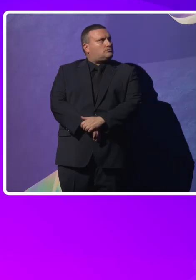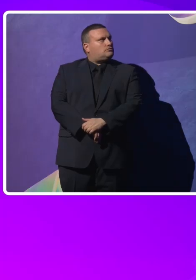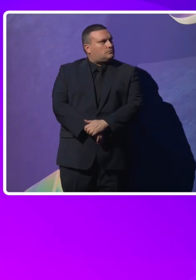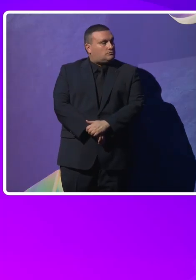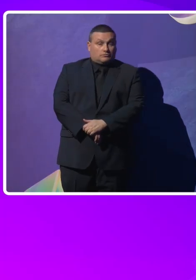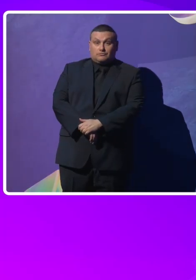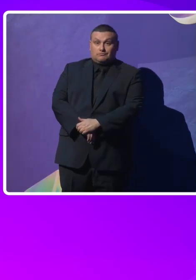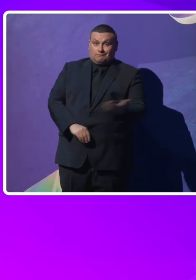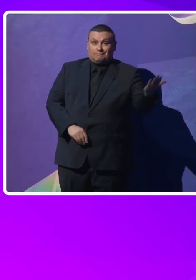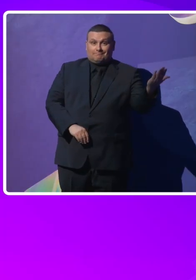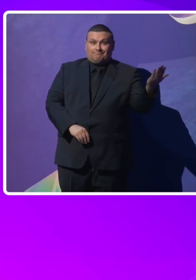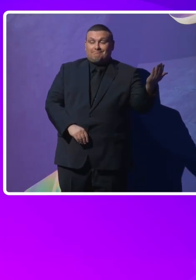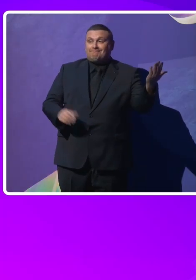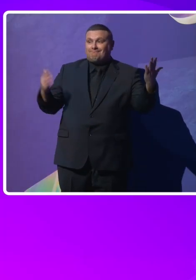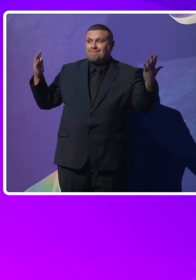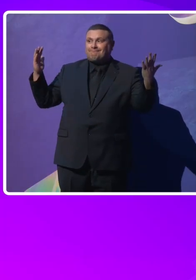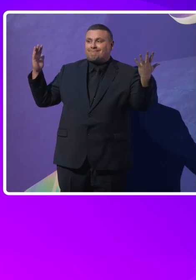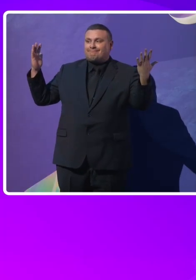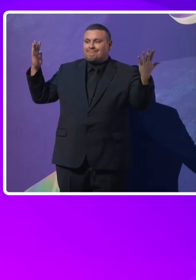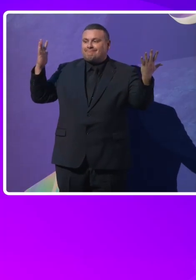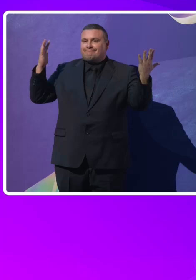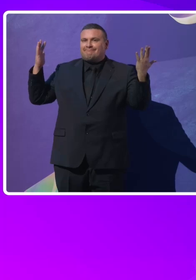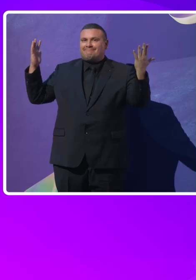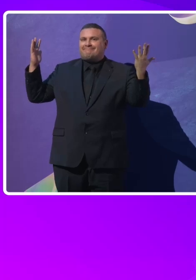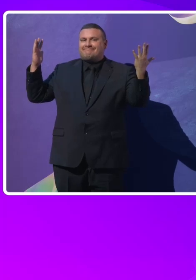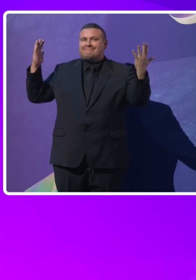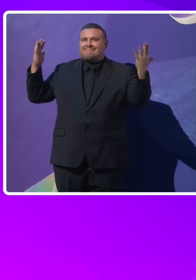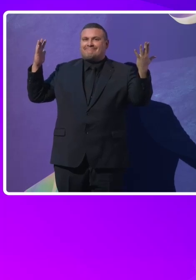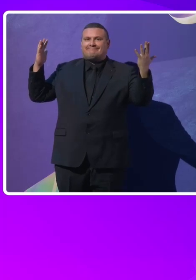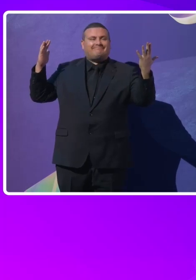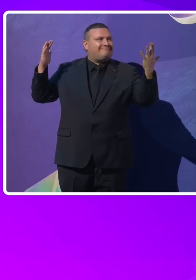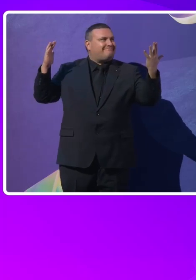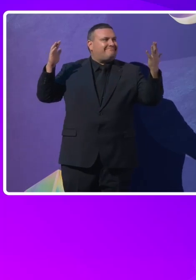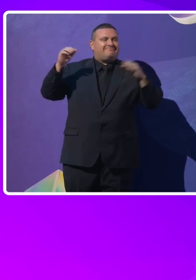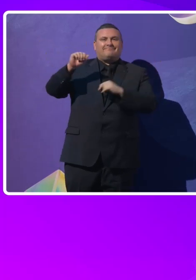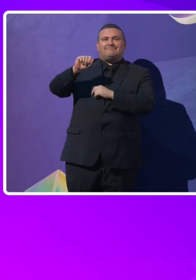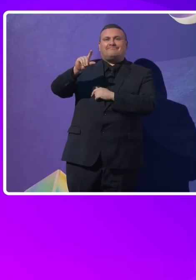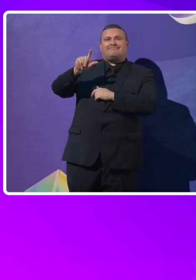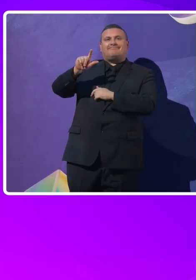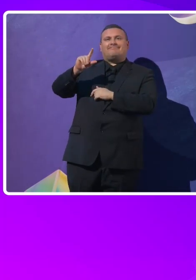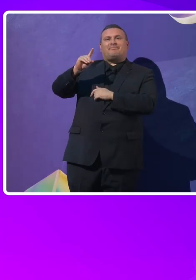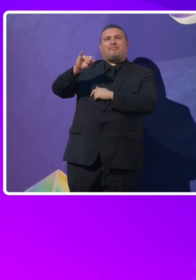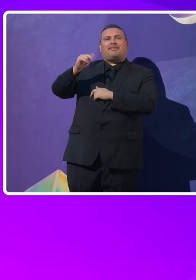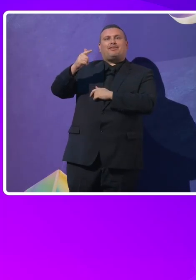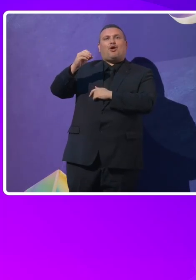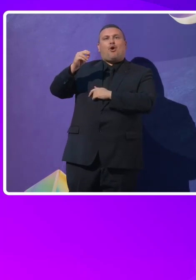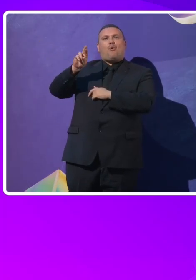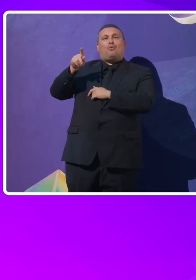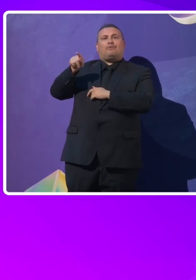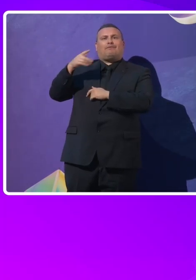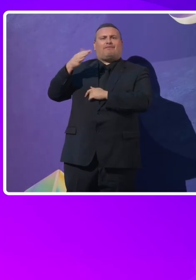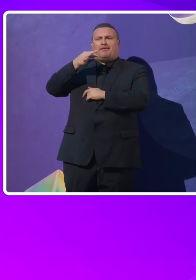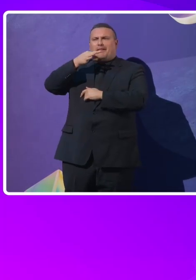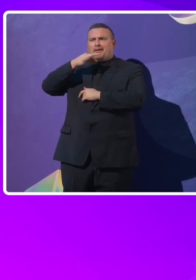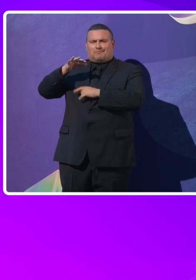io farei un Bell applauso a queste fantastiche donne e Alpitur che insomma ha avuto il coraggio di fare questa cosa maav ci dice